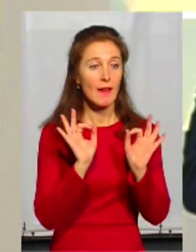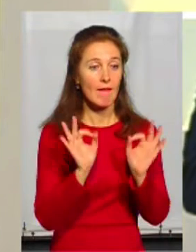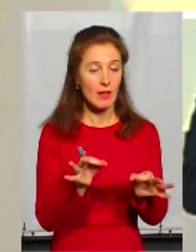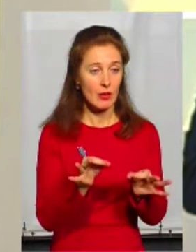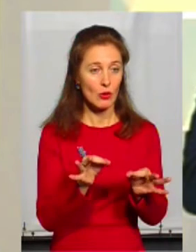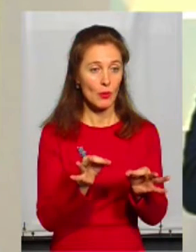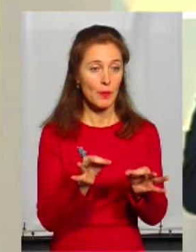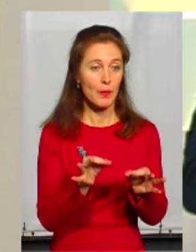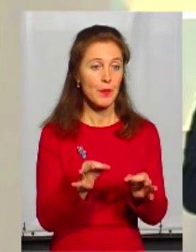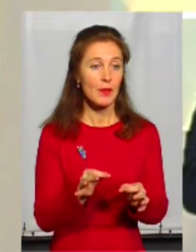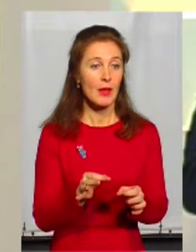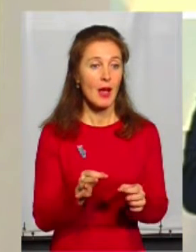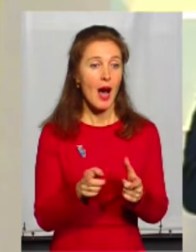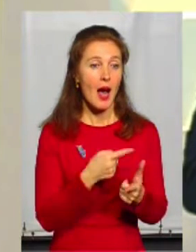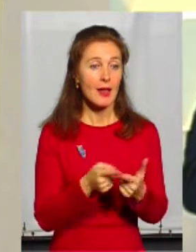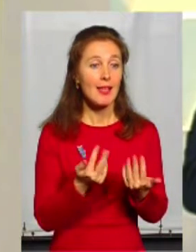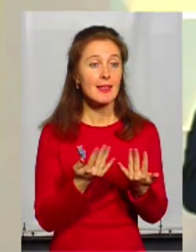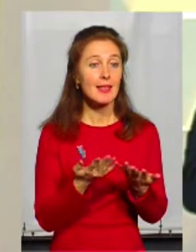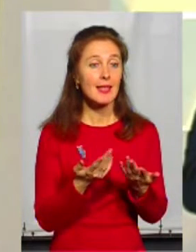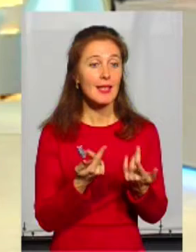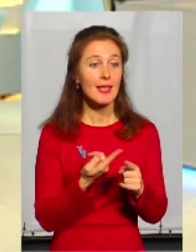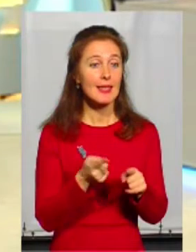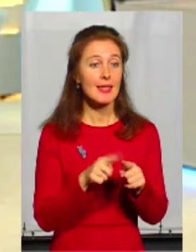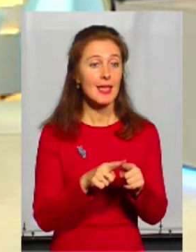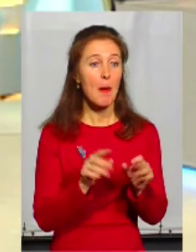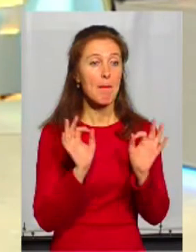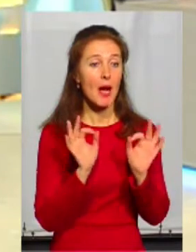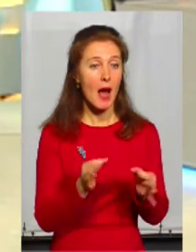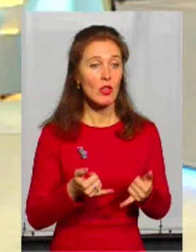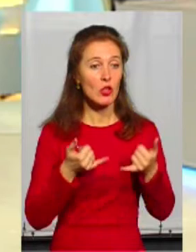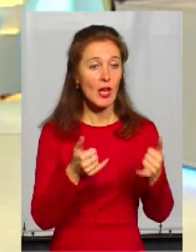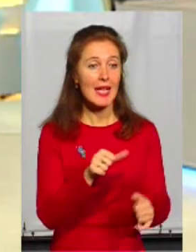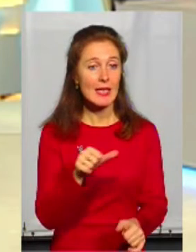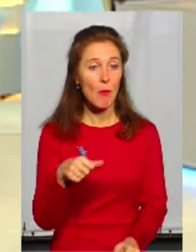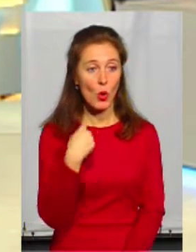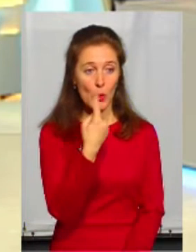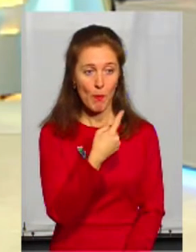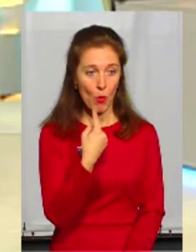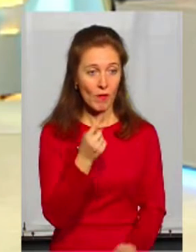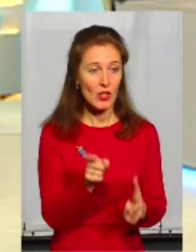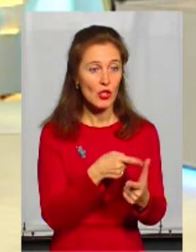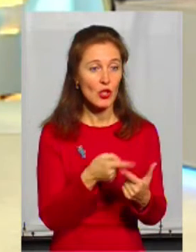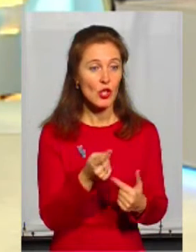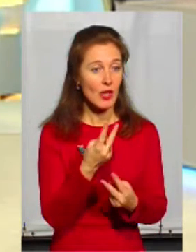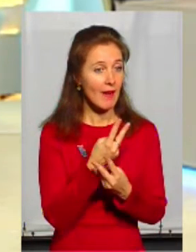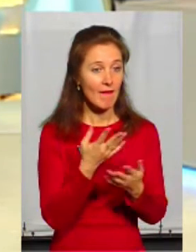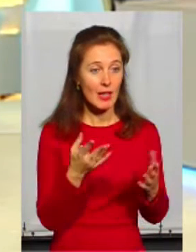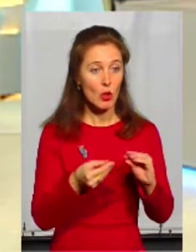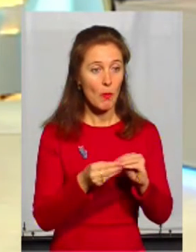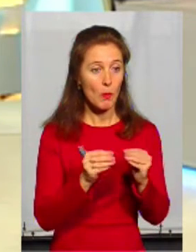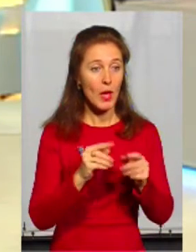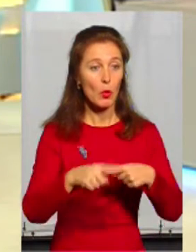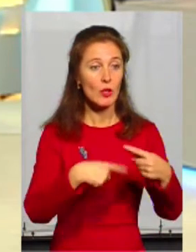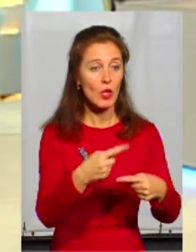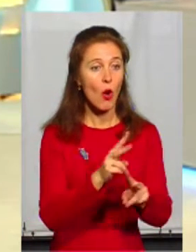це вірно, наскільки це правильно для самої мови? Чи не виникне проблем у нащадків, коли